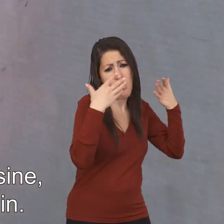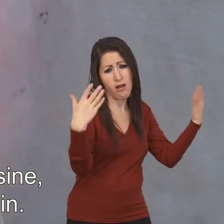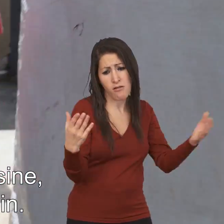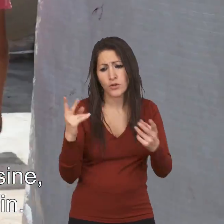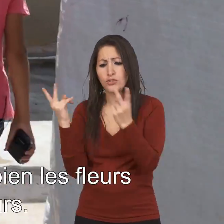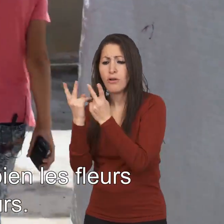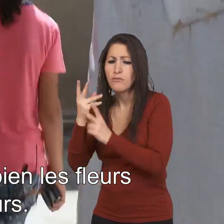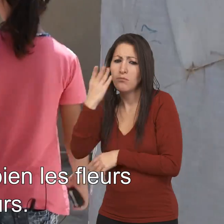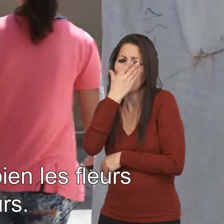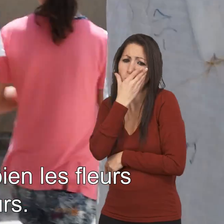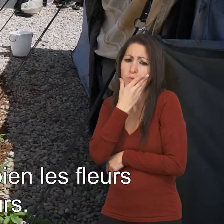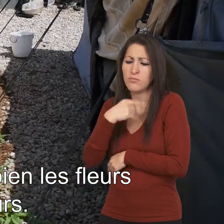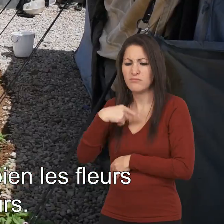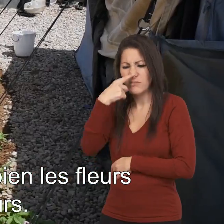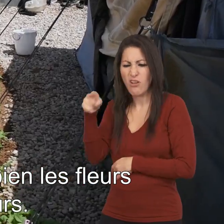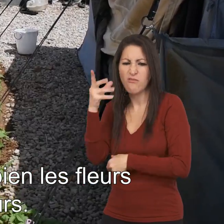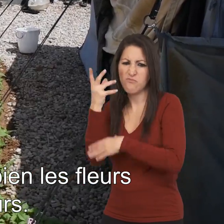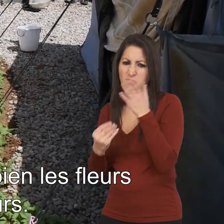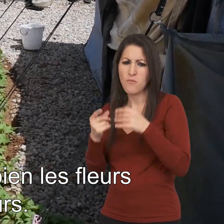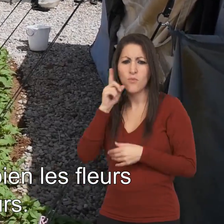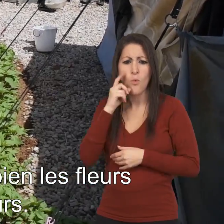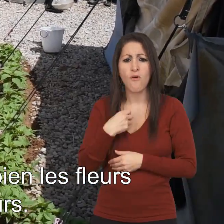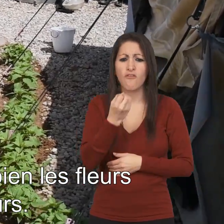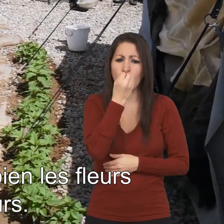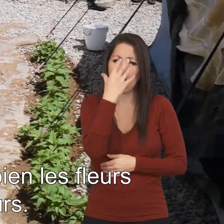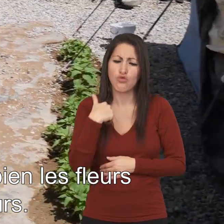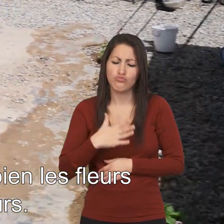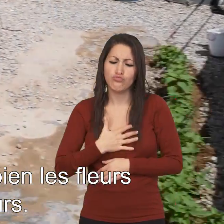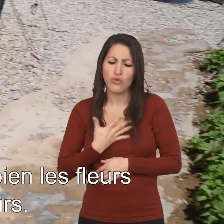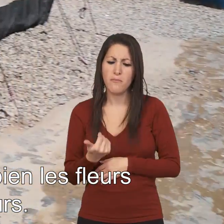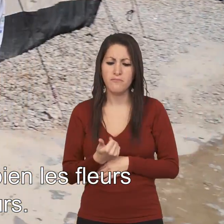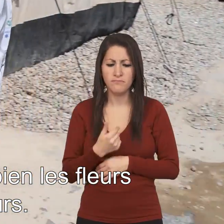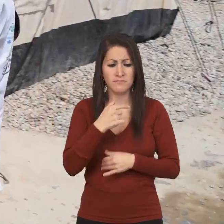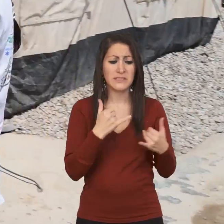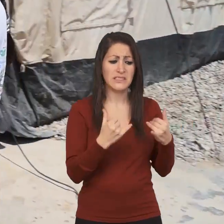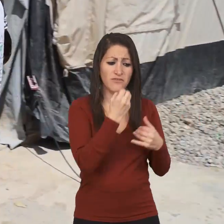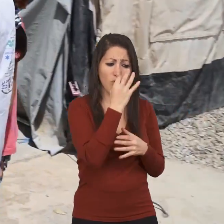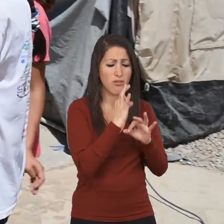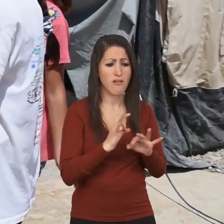un beau jardin. Le jardin me manque car j'aime bien les fleurs et ici il n'y a pas de fleurs.